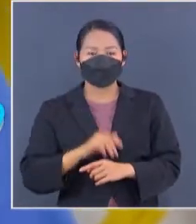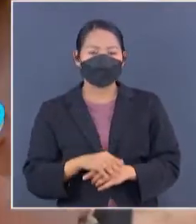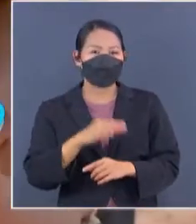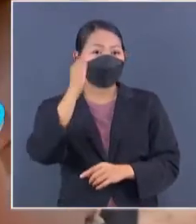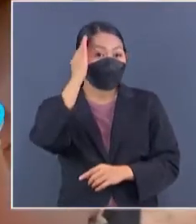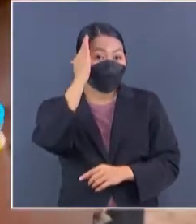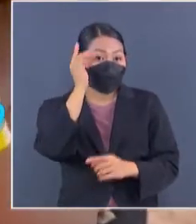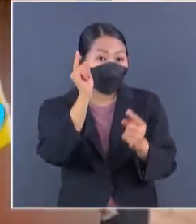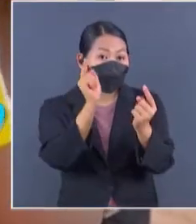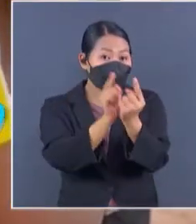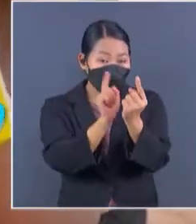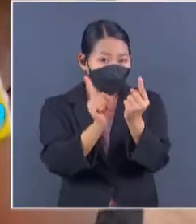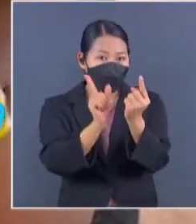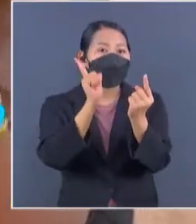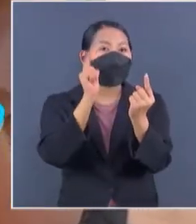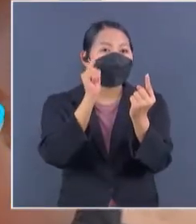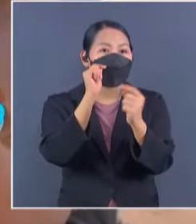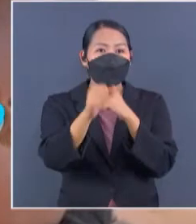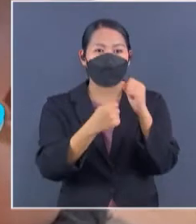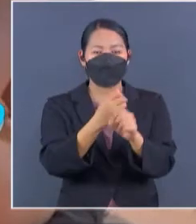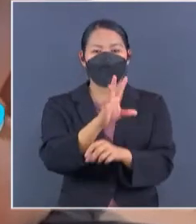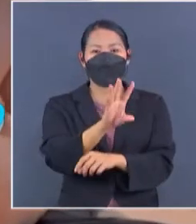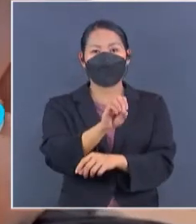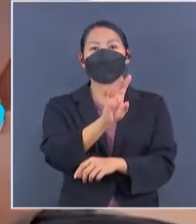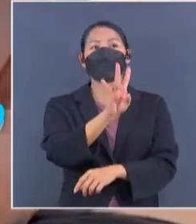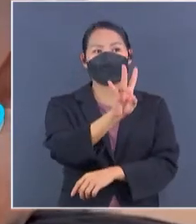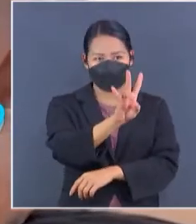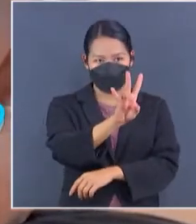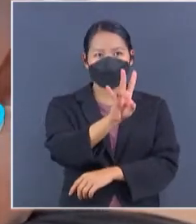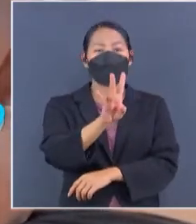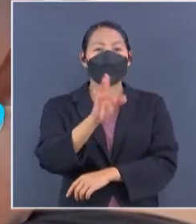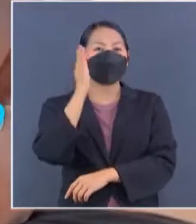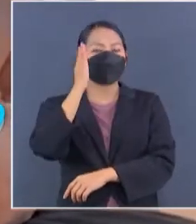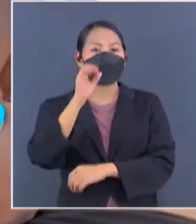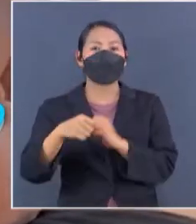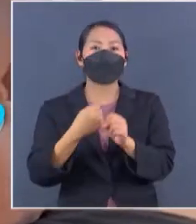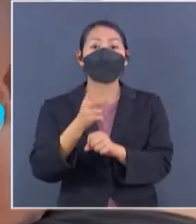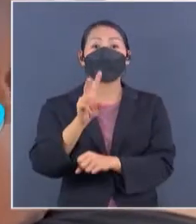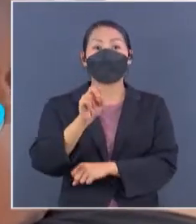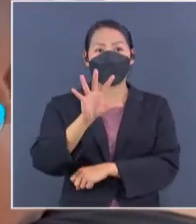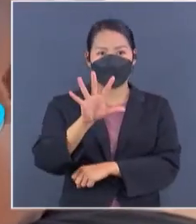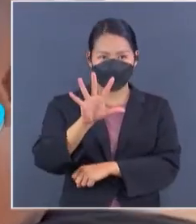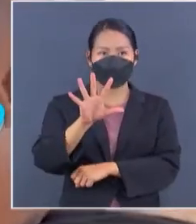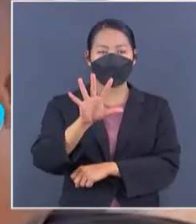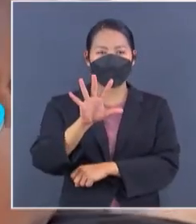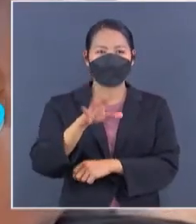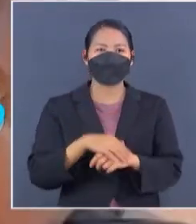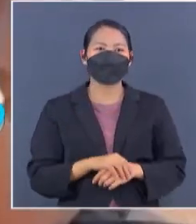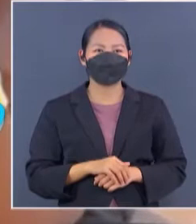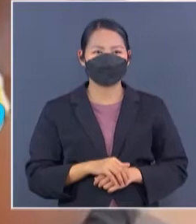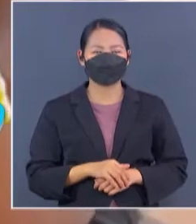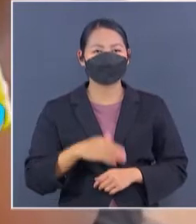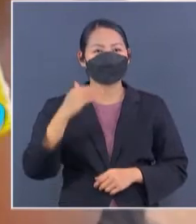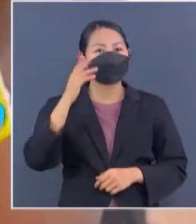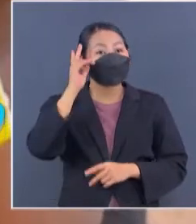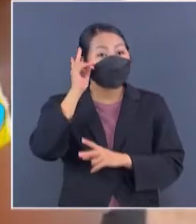คุณแม่คือนางกวงอายุ57ปีผู้สื่อข่าวก็เลยเอาคลิปที่ตำรวจเข้าไปช่วยเหลือลูกชายที่กำลังเดินเท้ากลับบ้านเนี่ยนะครับเอาไปให้ดู